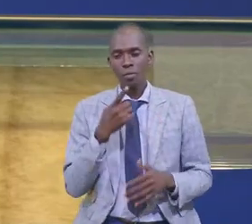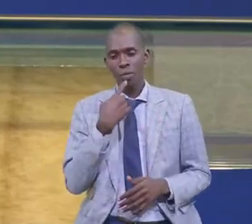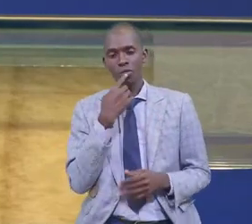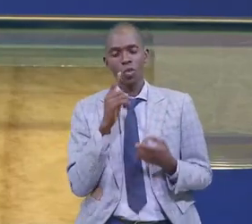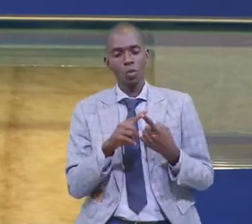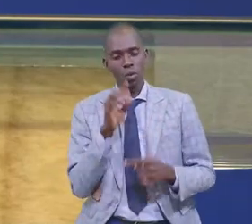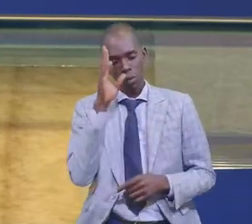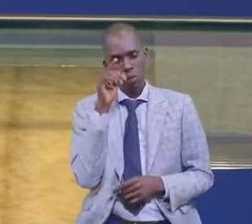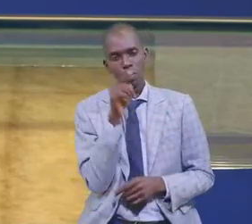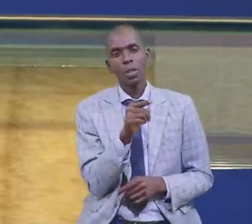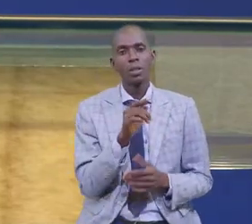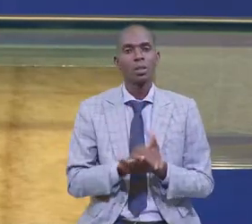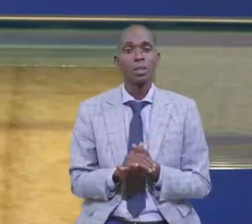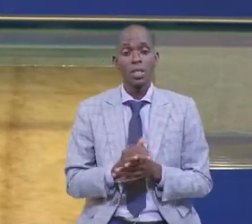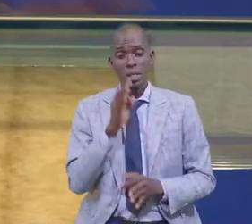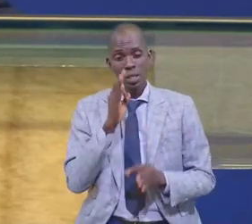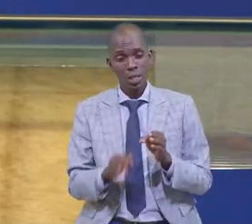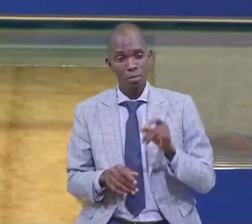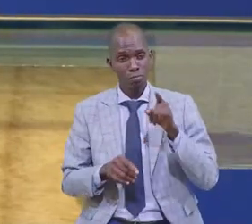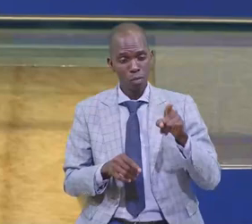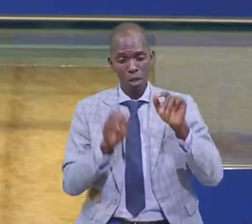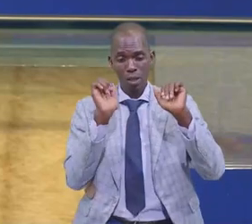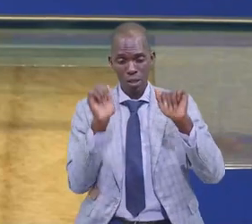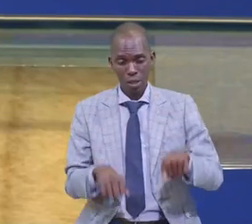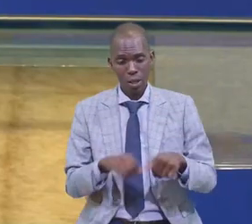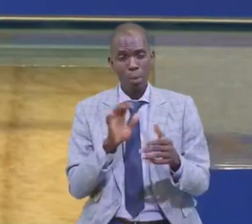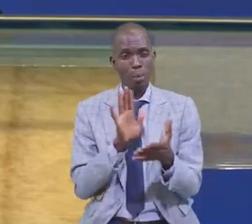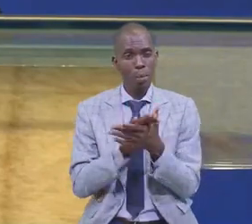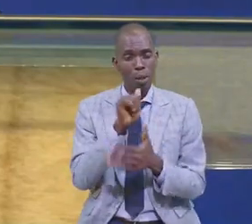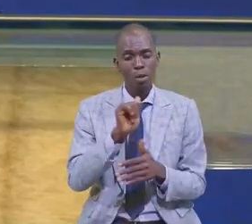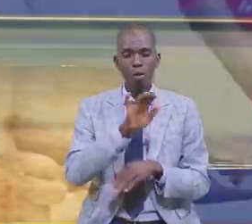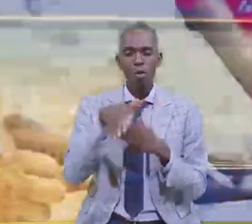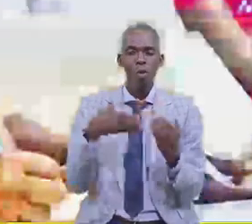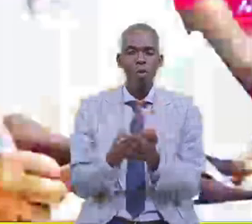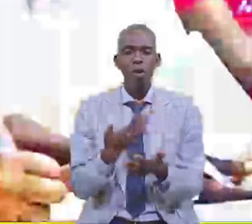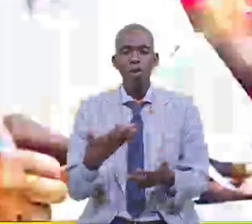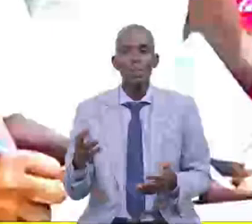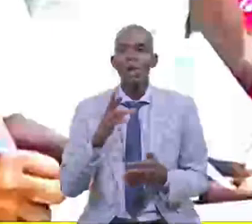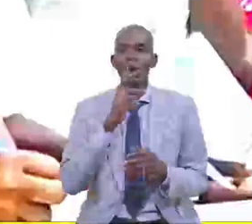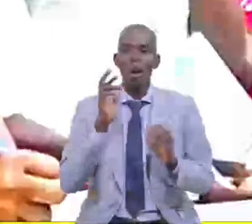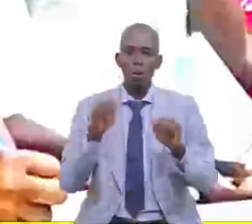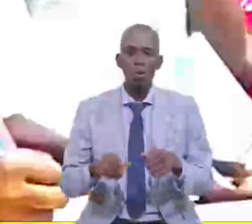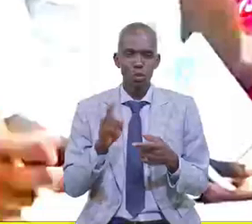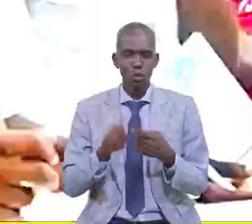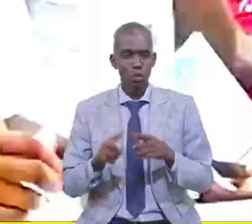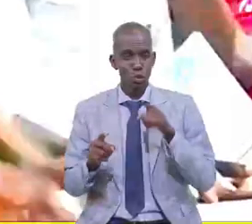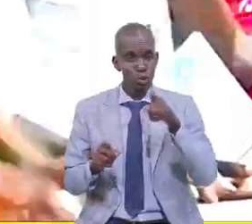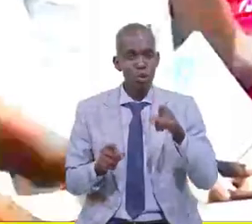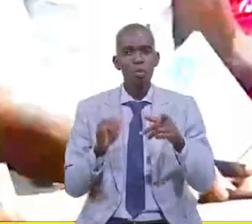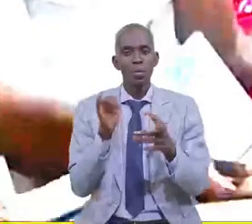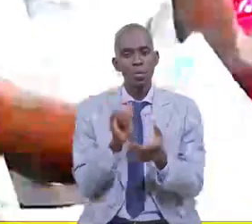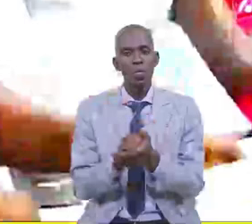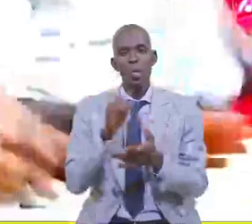Jésus lui dit, si tu peux, tout est possible à celui